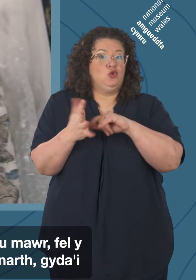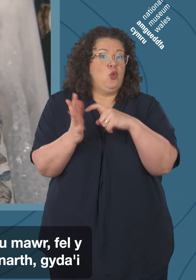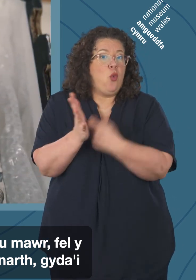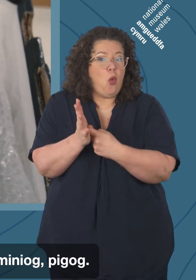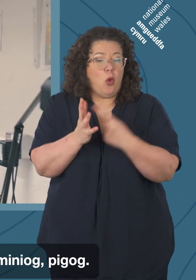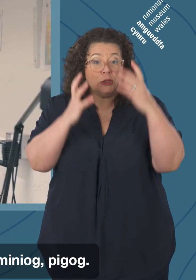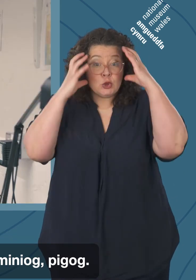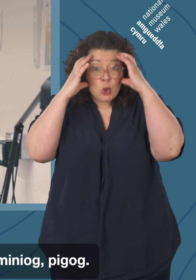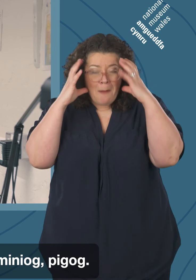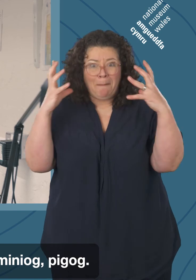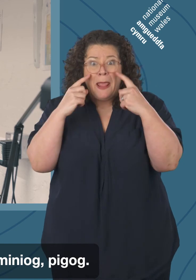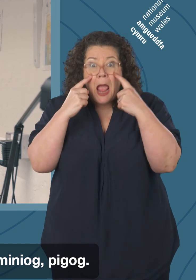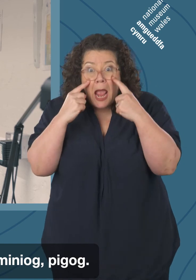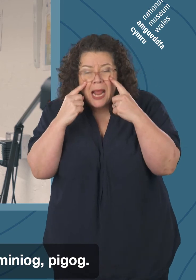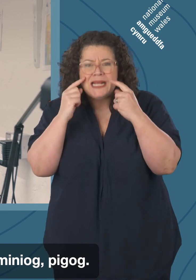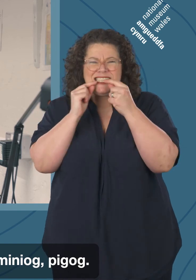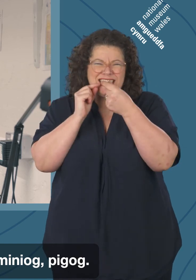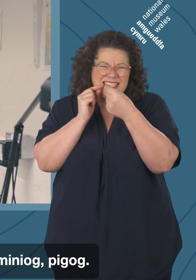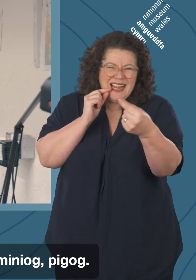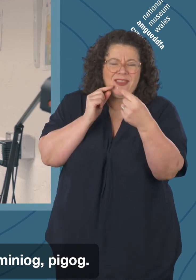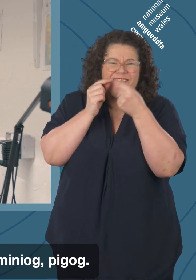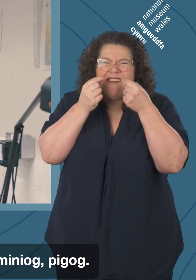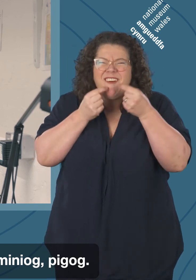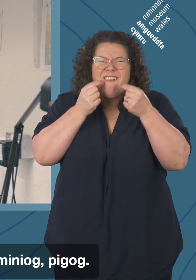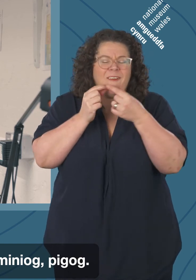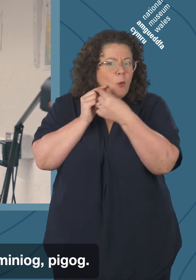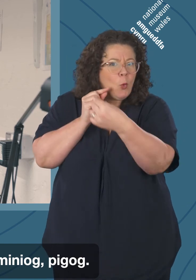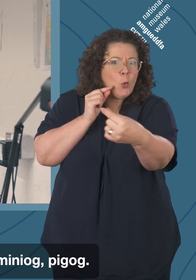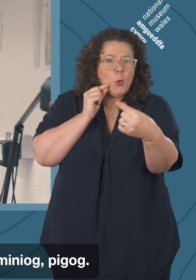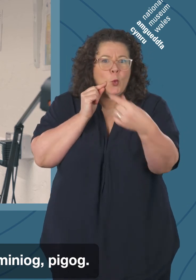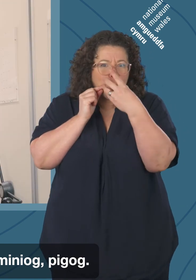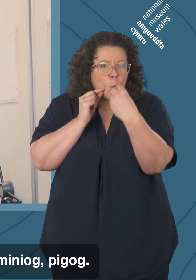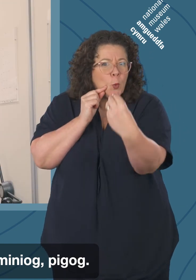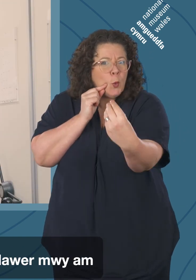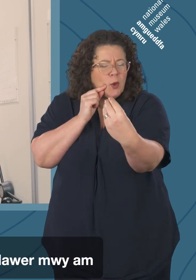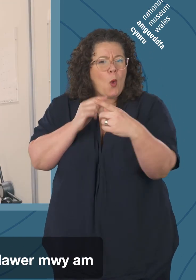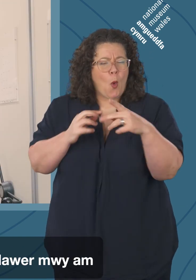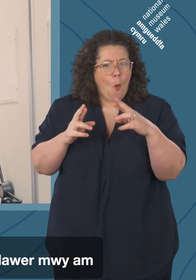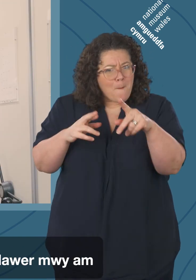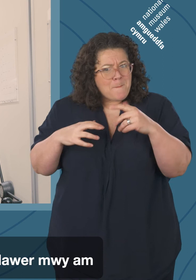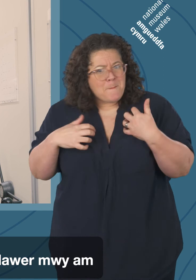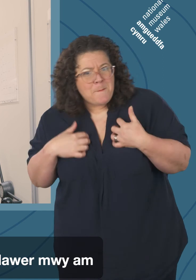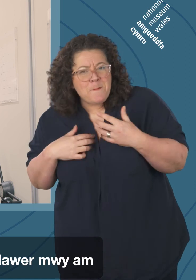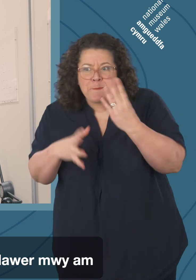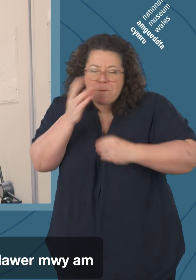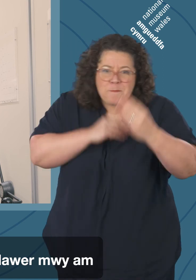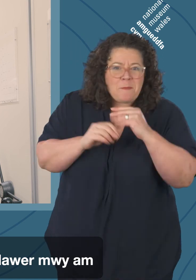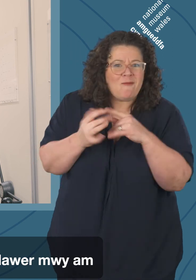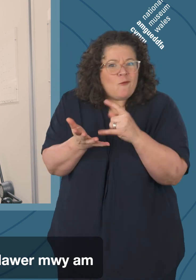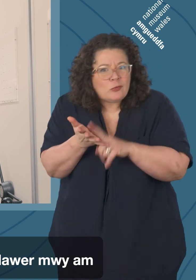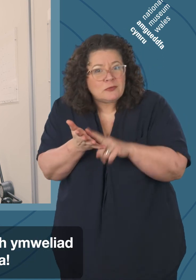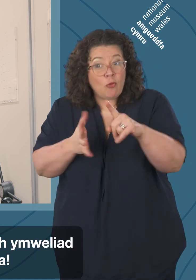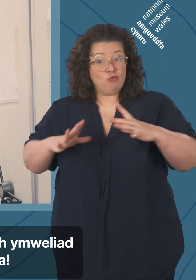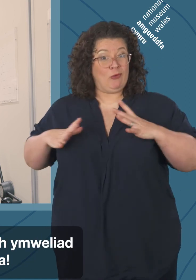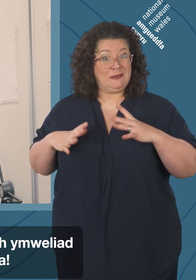gyda eu clygau'n mawr a clawr o danydd, meniog, pigog. Gobeithio eich bod wedi dysgu llawer